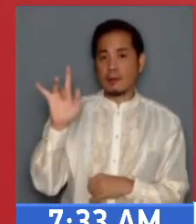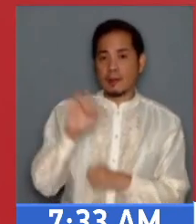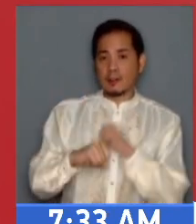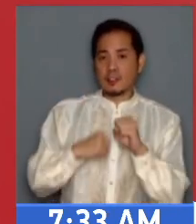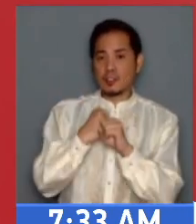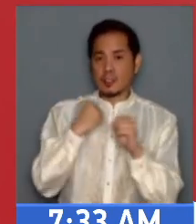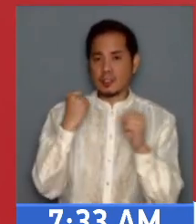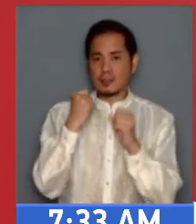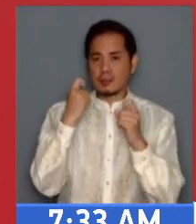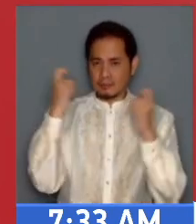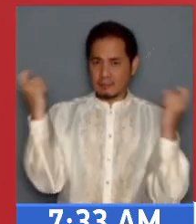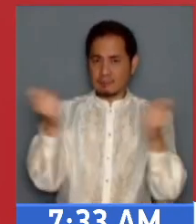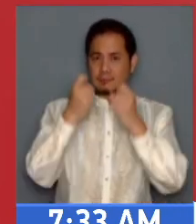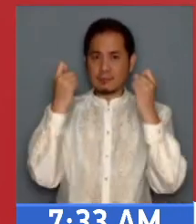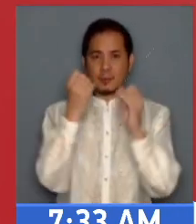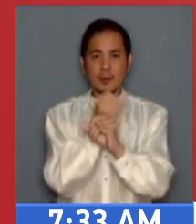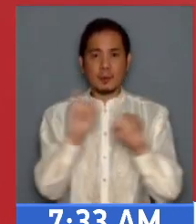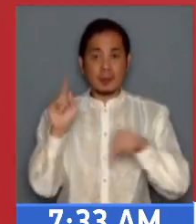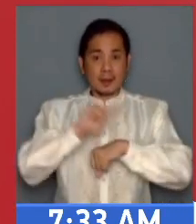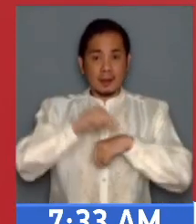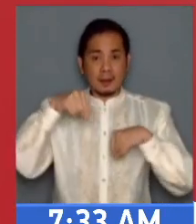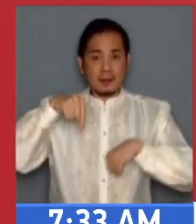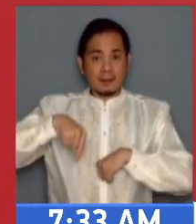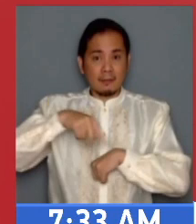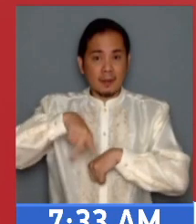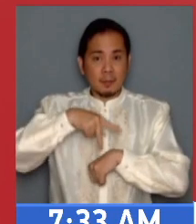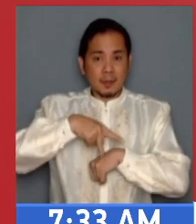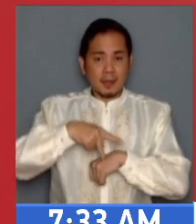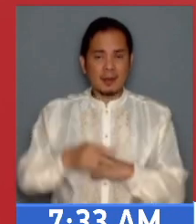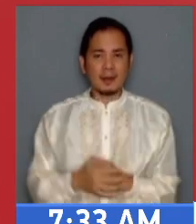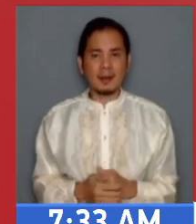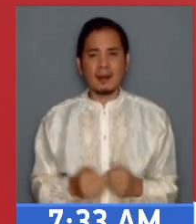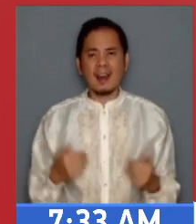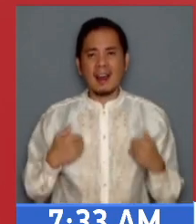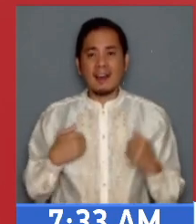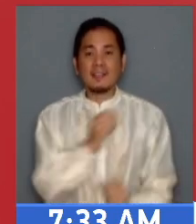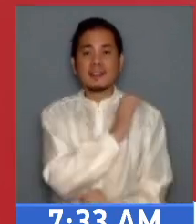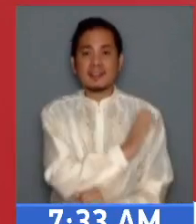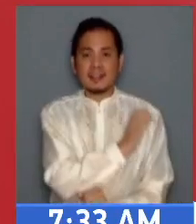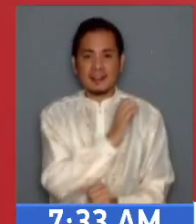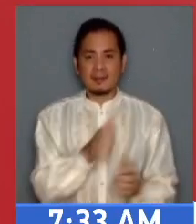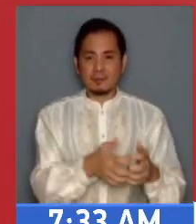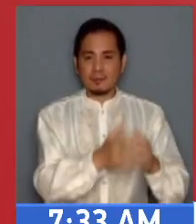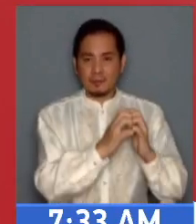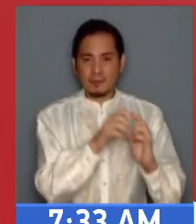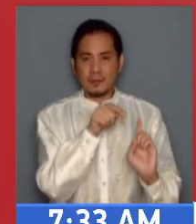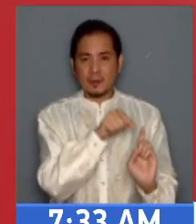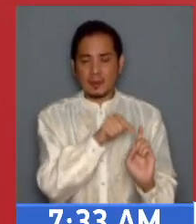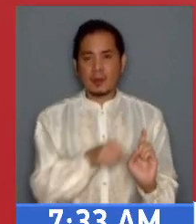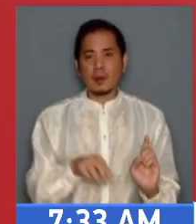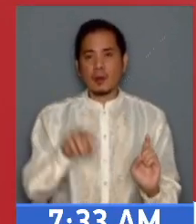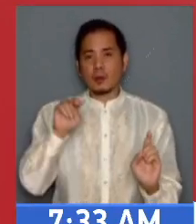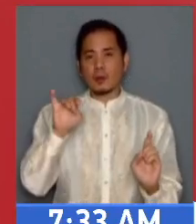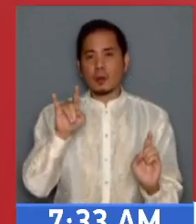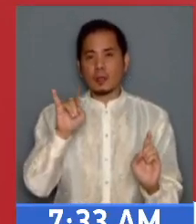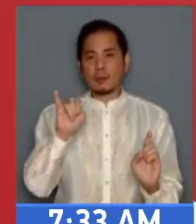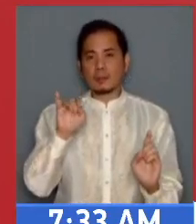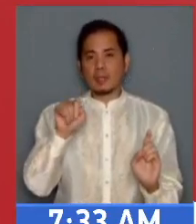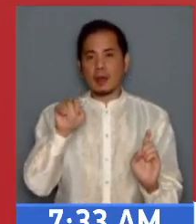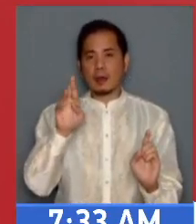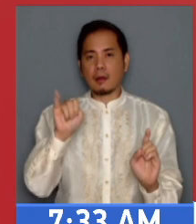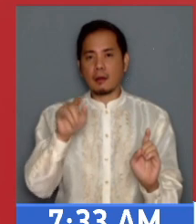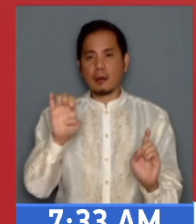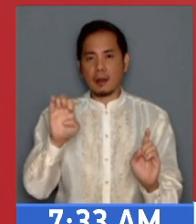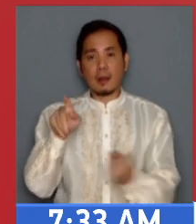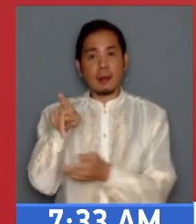Pilipinas, magkakaroon ng Clinic Kalayaan sa Nolimitangere Garden sa Rizal Park. Ito ay serbisyong pangkalusugan na bukas mula